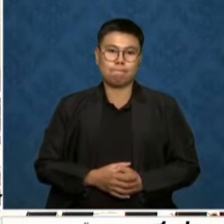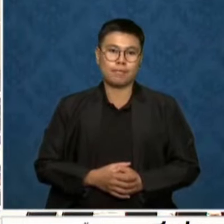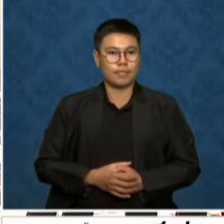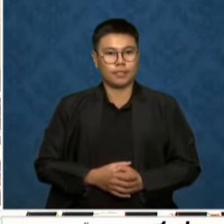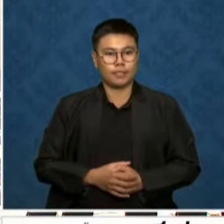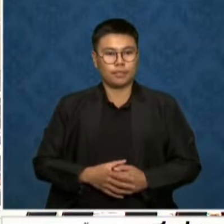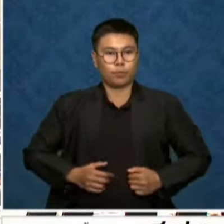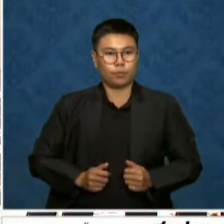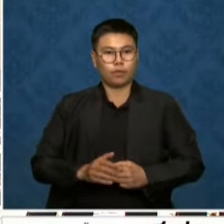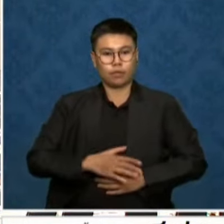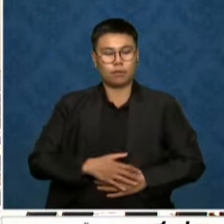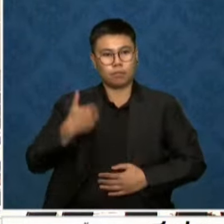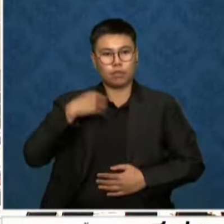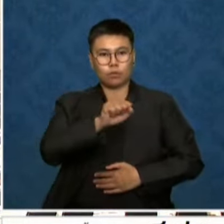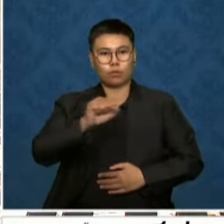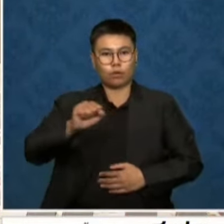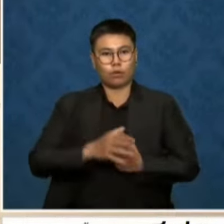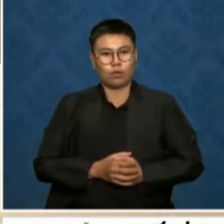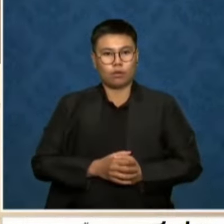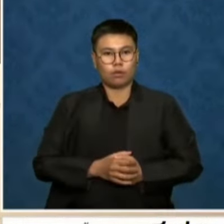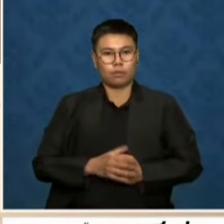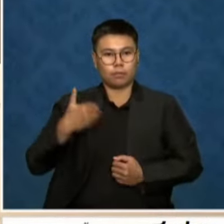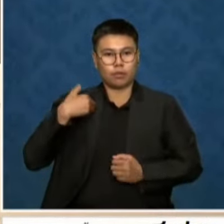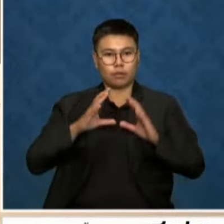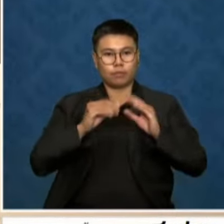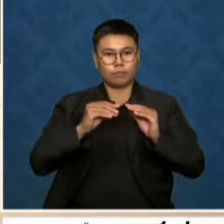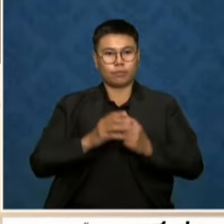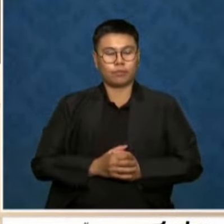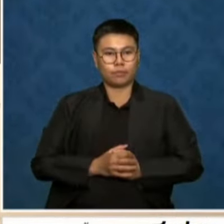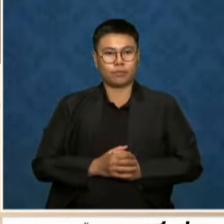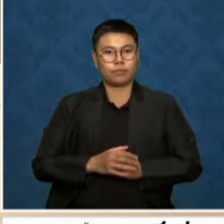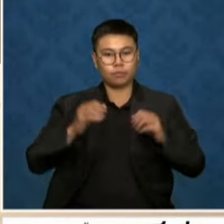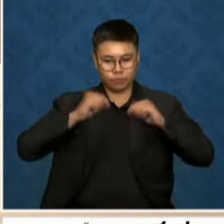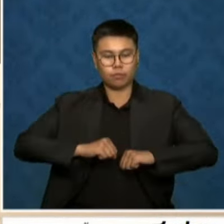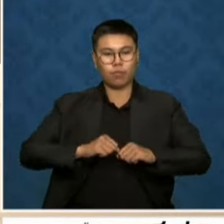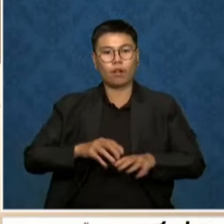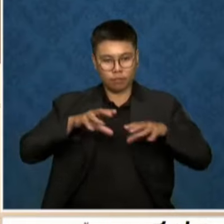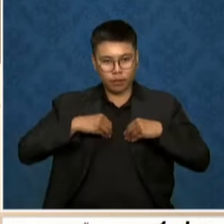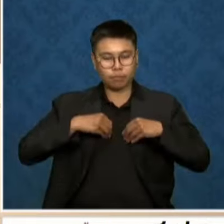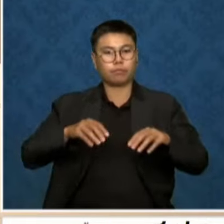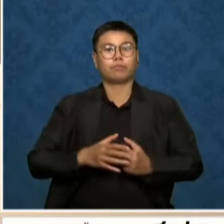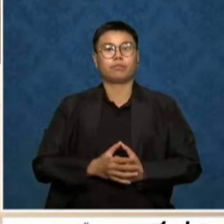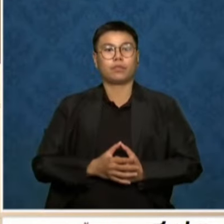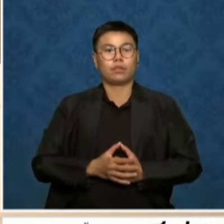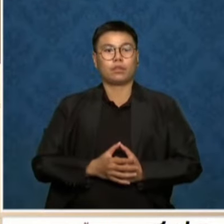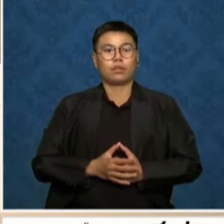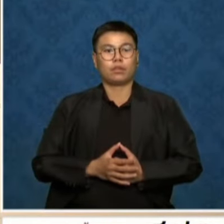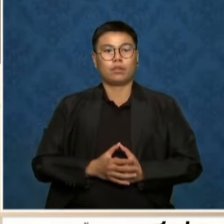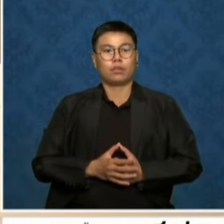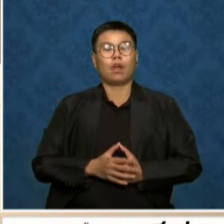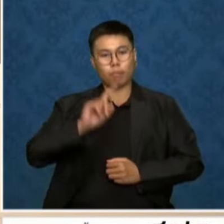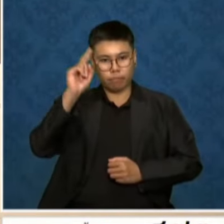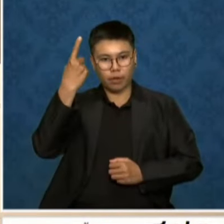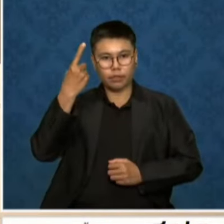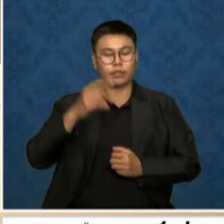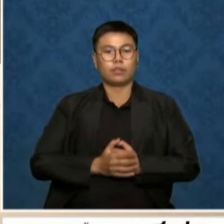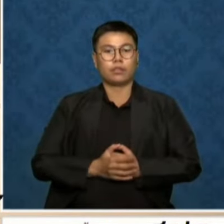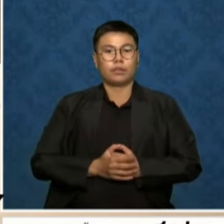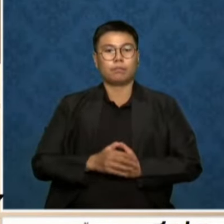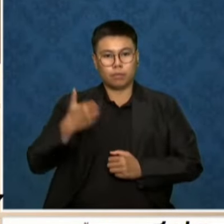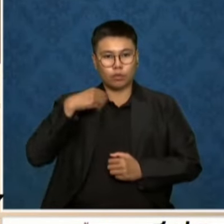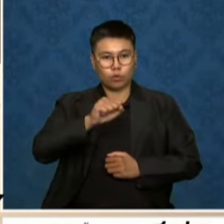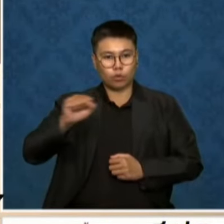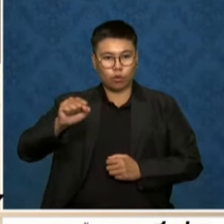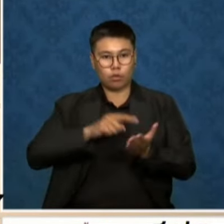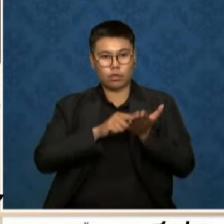ครับเนื่องจากมีสมาชิกนะครับได้เสนอให้ที่ประชุมลงมติเห็นด้วยกับรายงานเอาใหม่นะครับเนื่องจากมีสมา